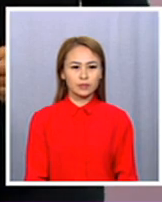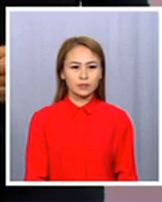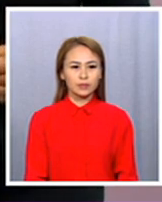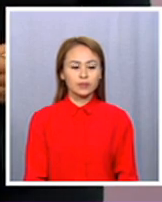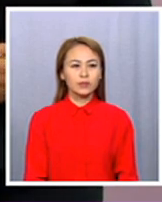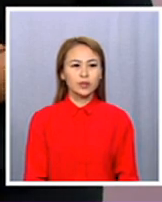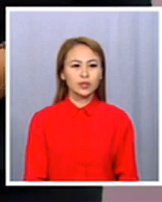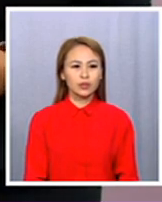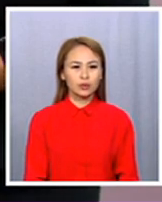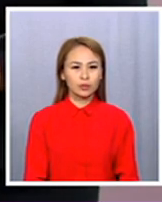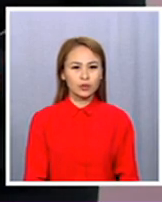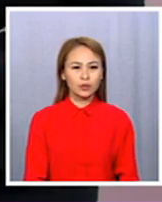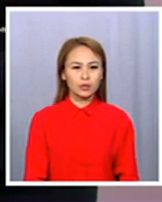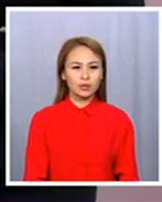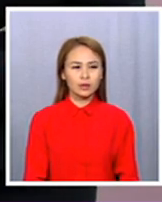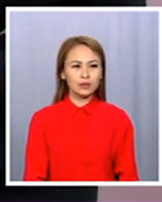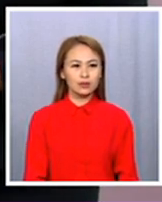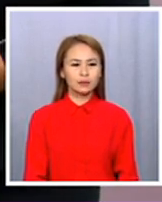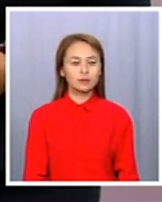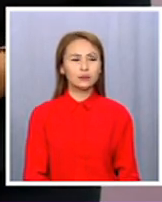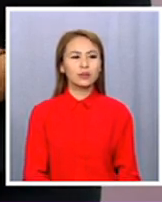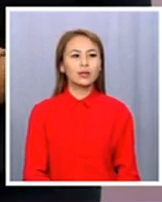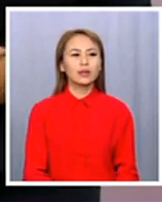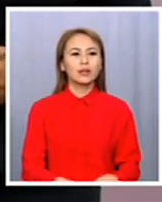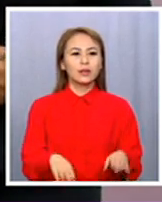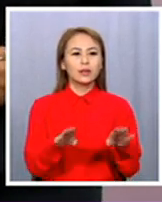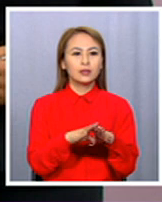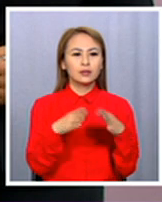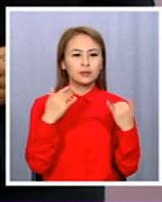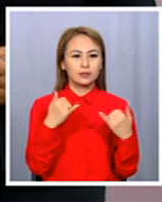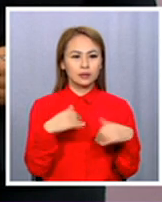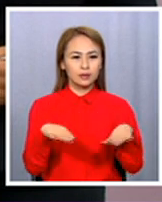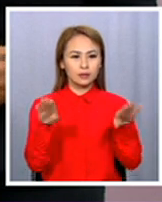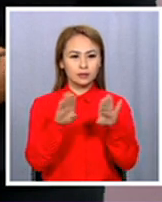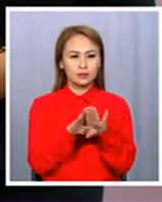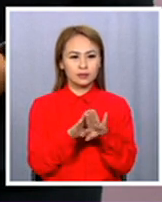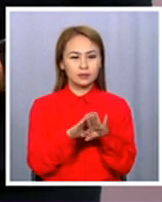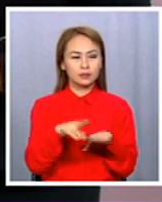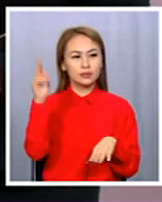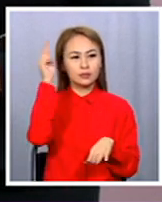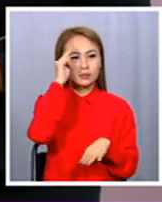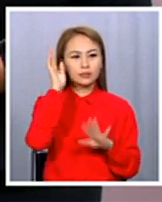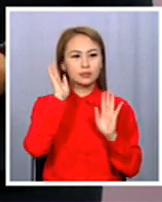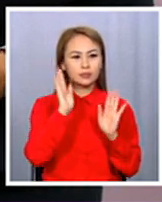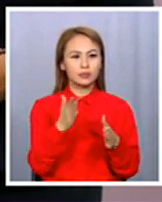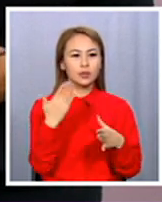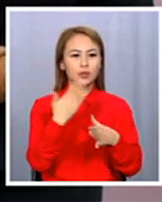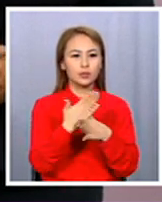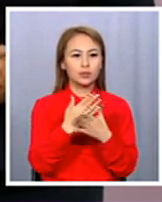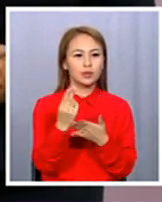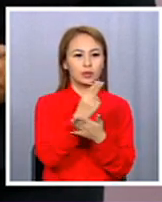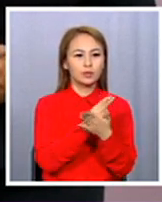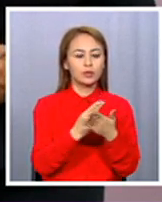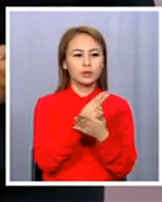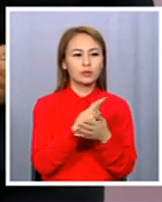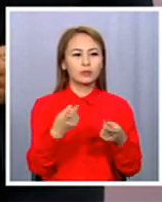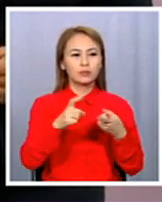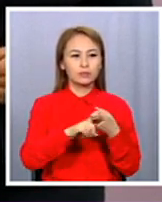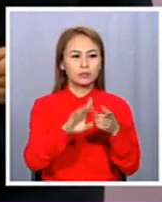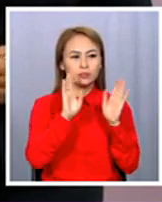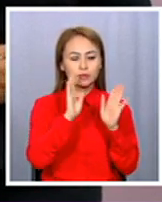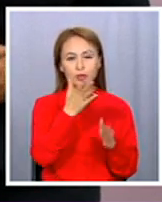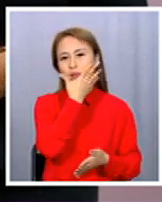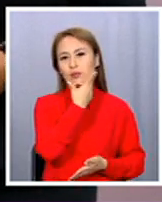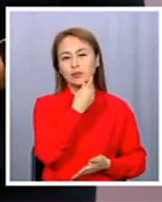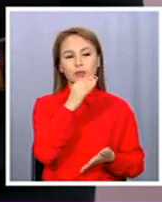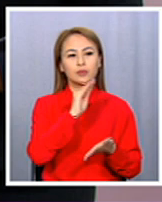Бүгінгі сабақта мұғалімнің көмегімен мәтін жанрын анықтайсыңдар. Сурет бойынша мәтін құрайсыңдар. Көркем